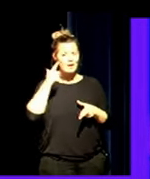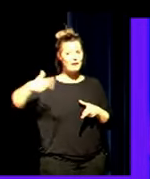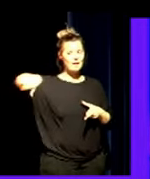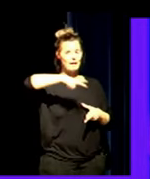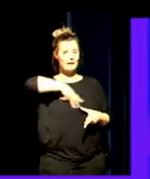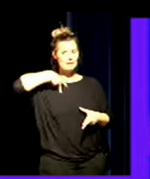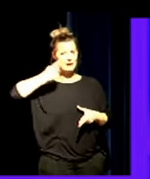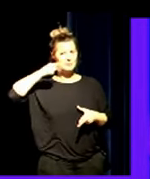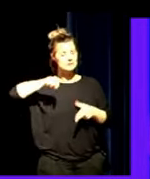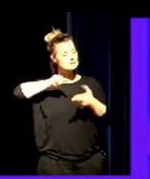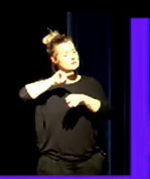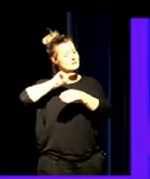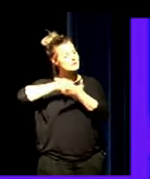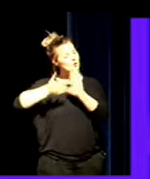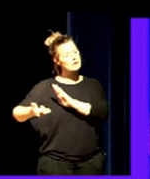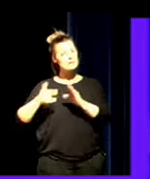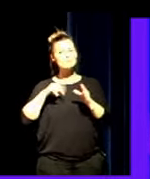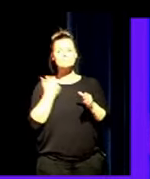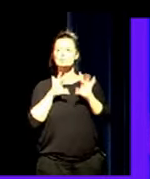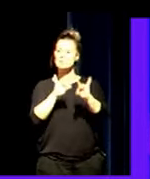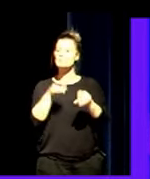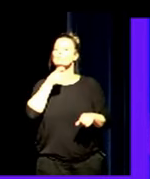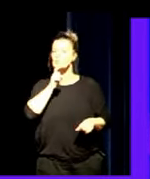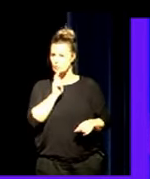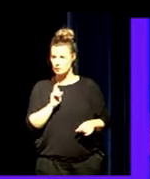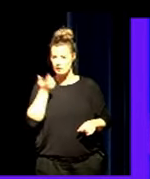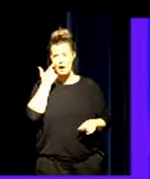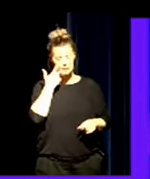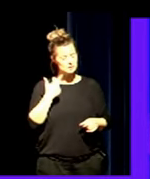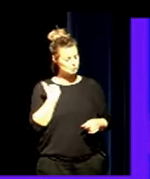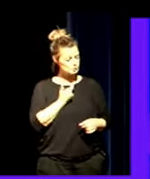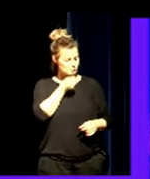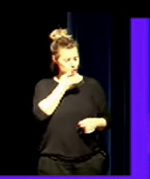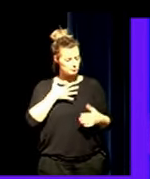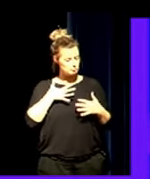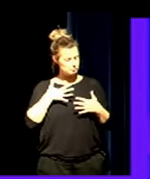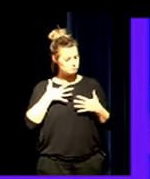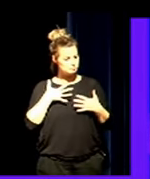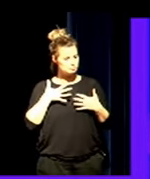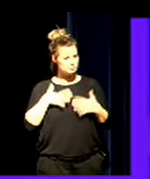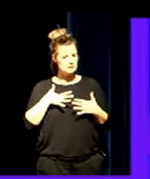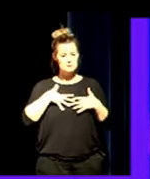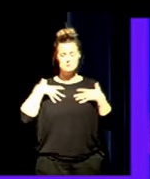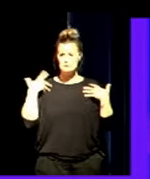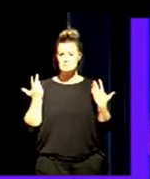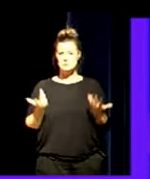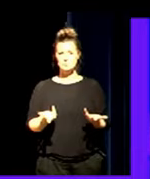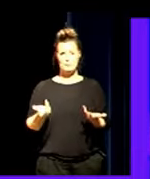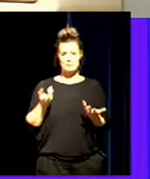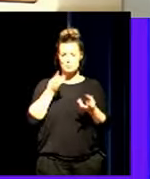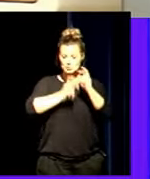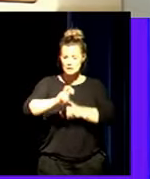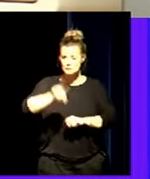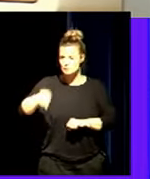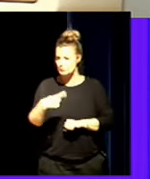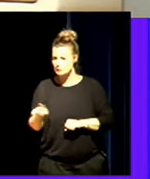teknologia. Ea guk ere, ea ongizate digitala bilatzen ari garen. Ea ongizate digitala bermatzen ari garen. Gure dinamiketan,